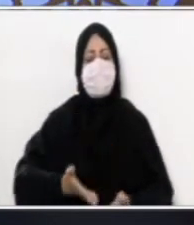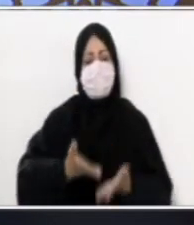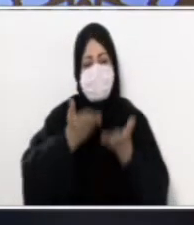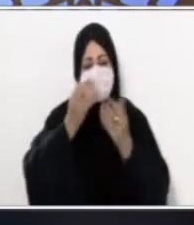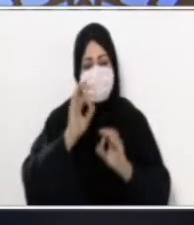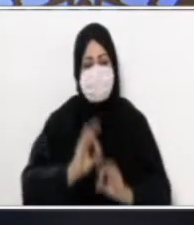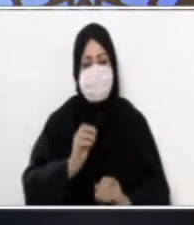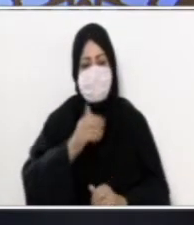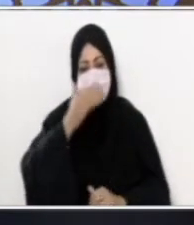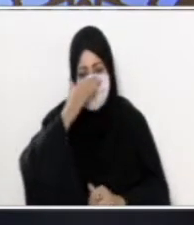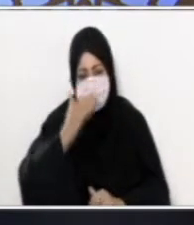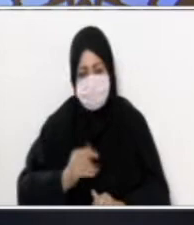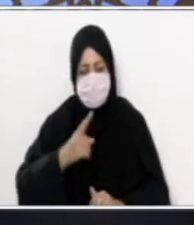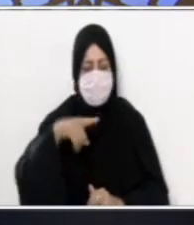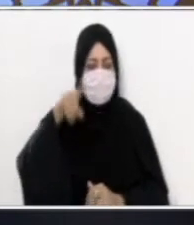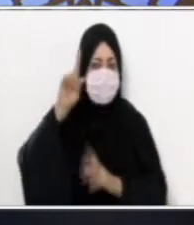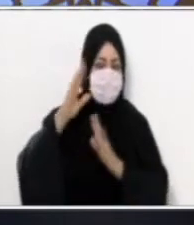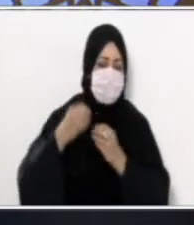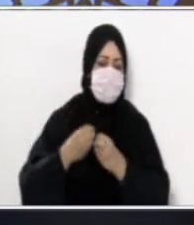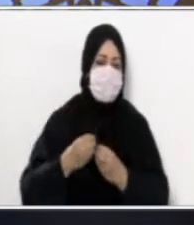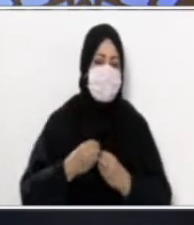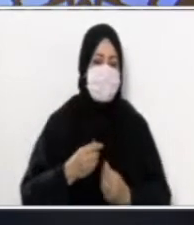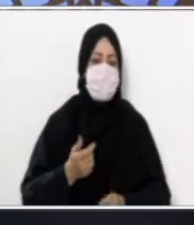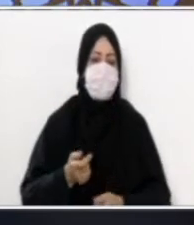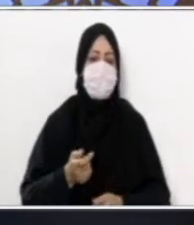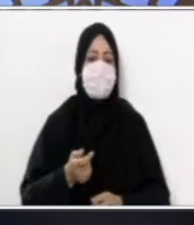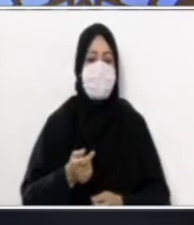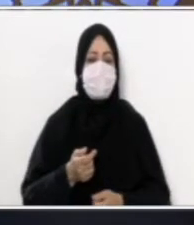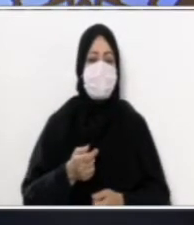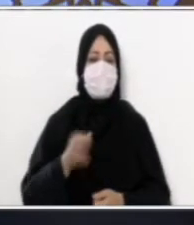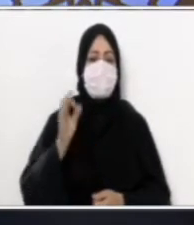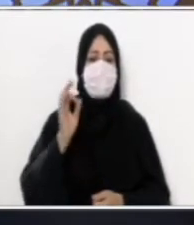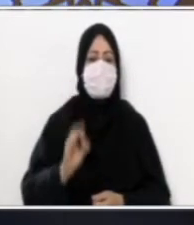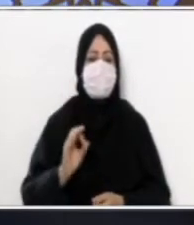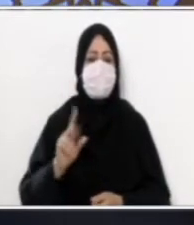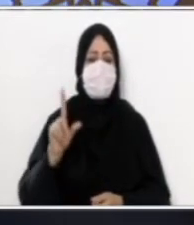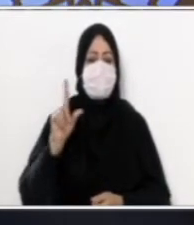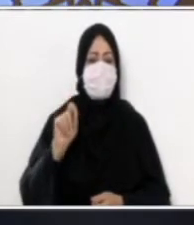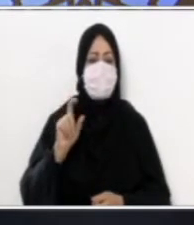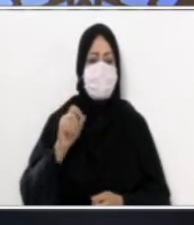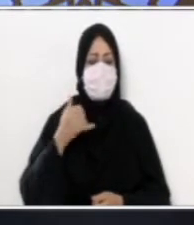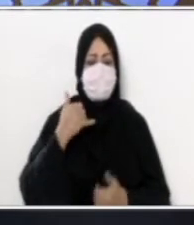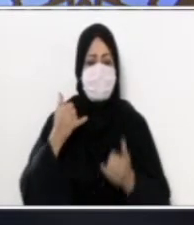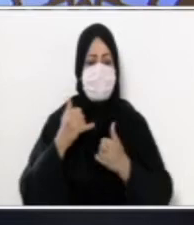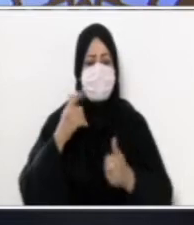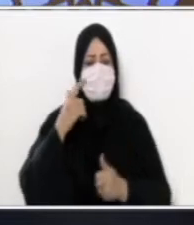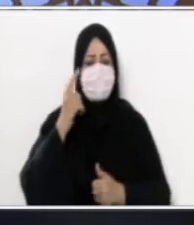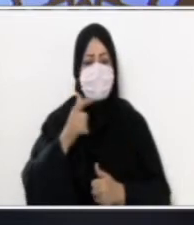المحطة الممتازة الممتازة اللي في اليوم العادية في رمضان ديما ننسى فيها الحق. ربي يحفظ